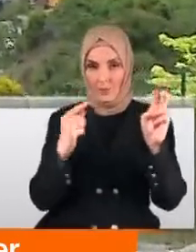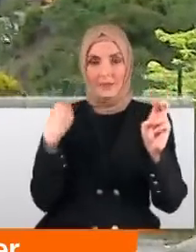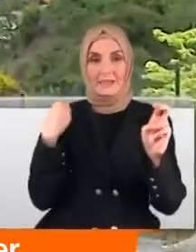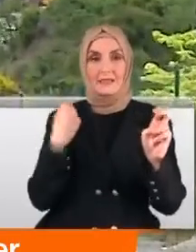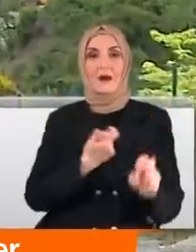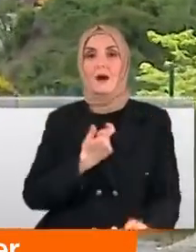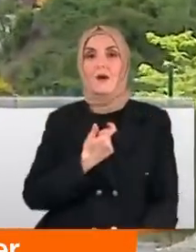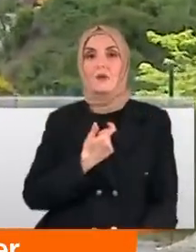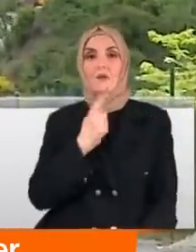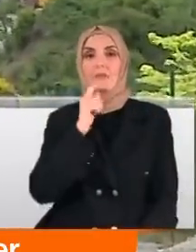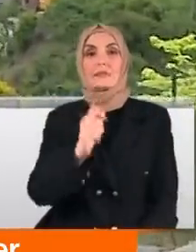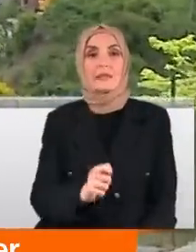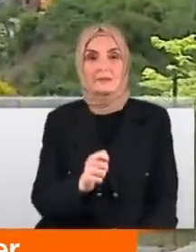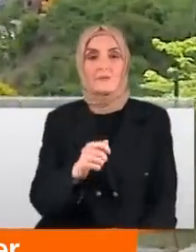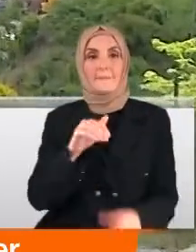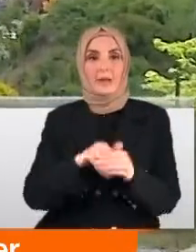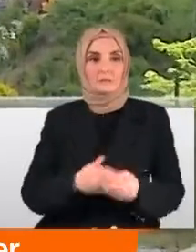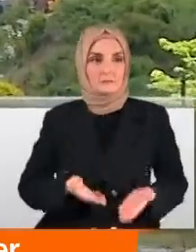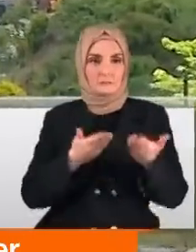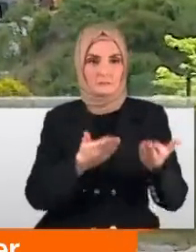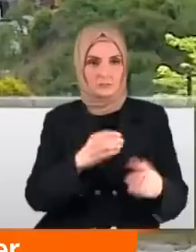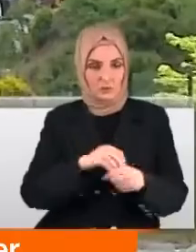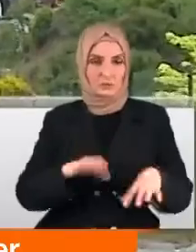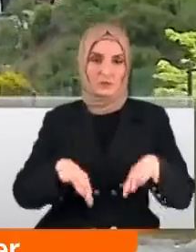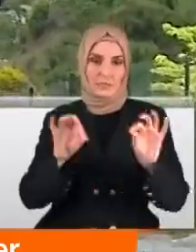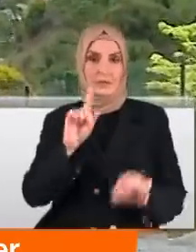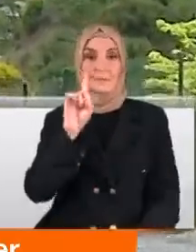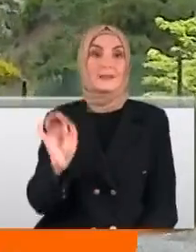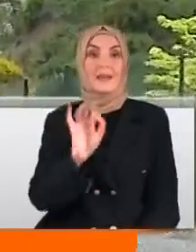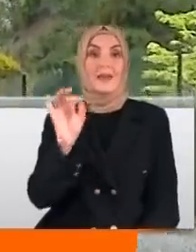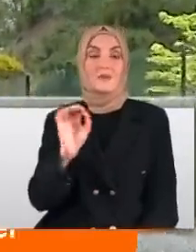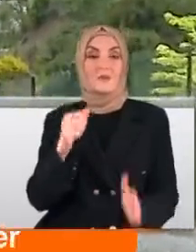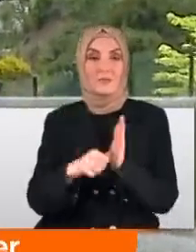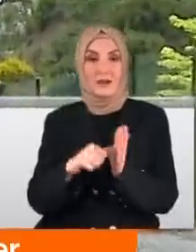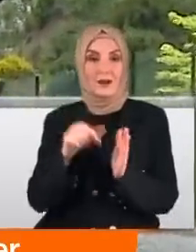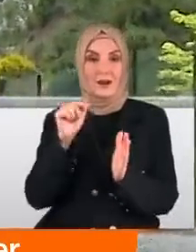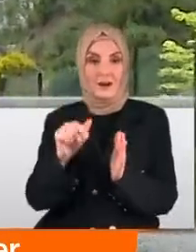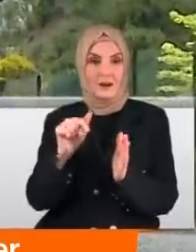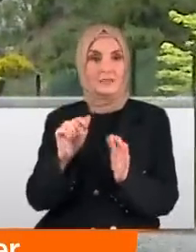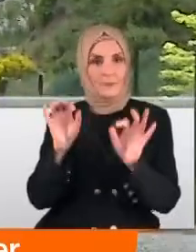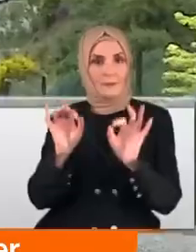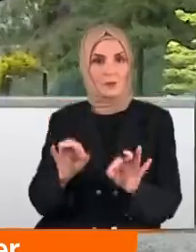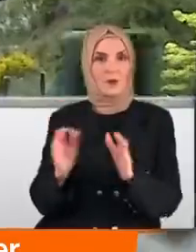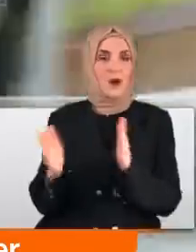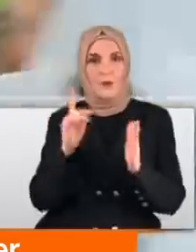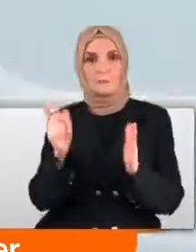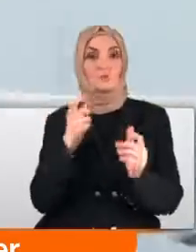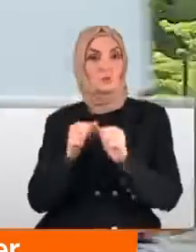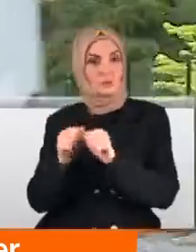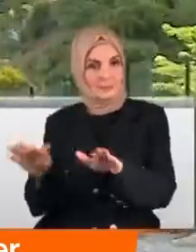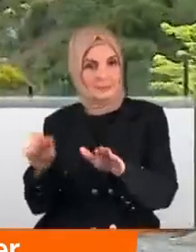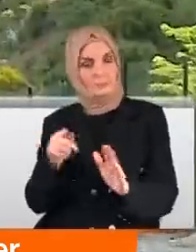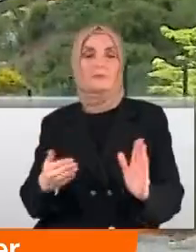meclise sunulmaya hazır. Öyle ki 1 Eylül'de yürürlüğe girecek olan arabuluculuk sisteminin yanı sıra Adalet Bakanlığı